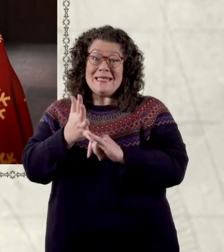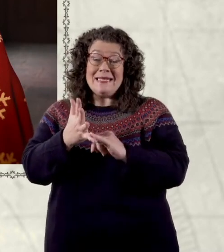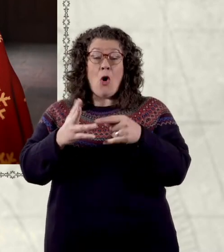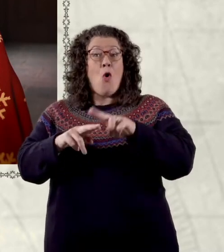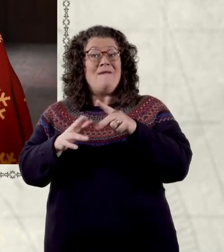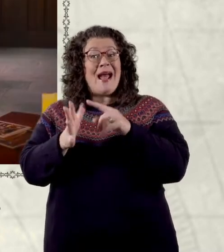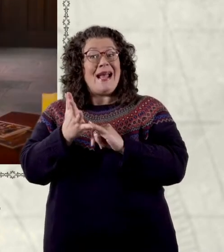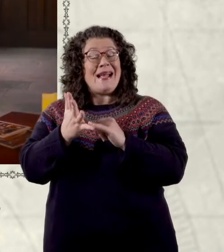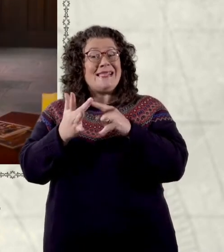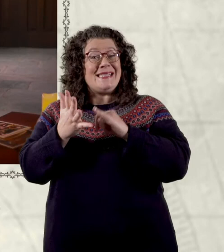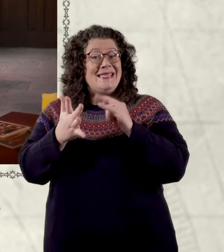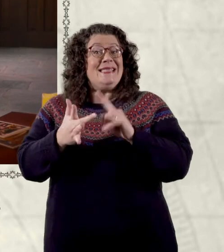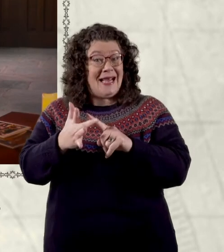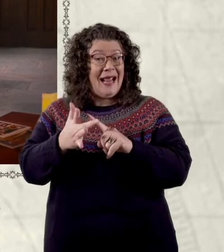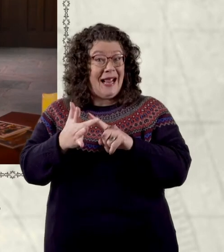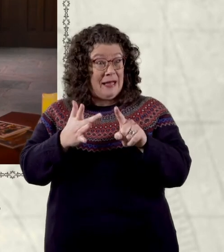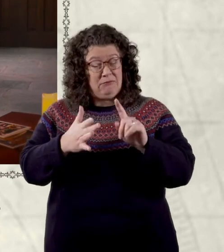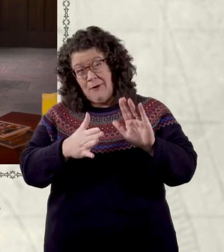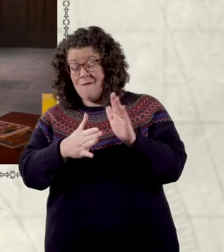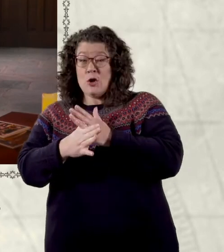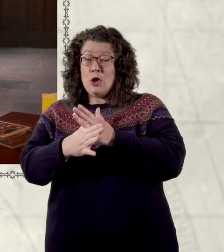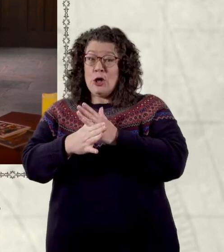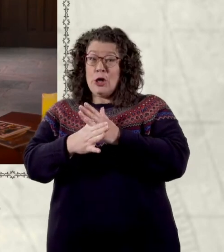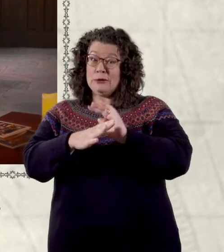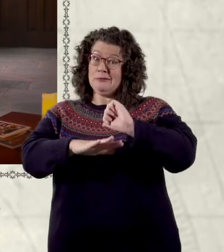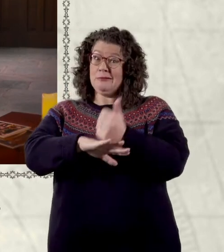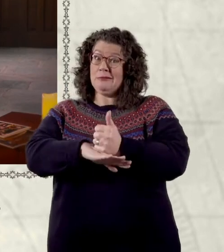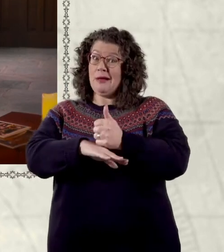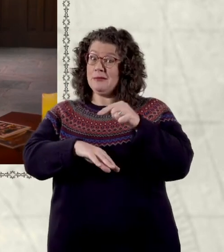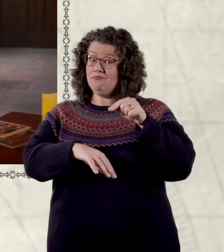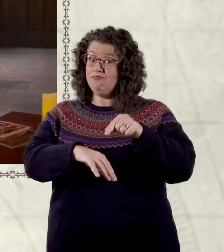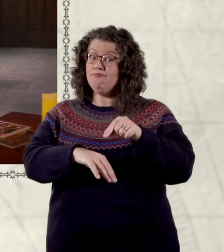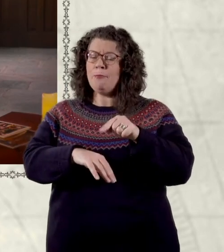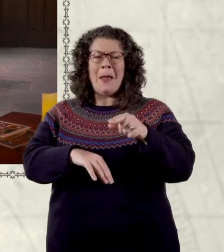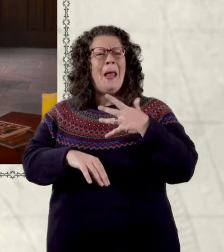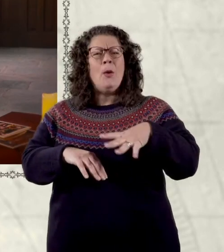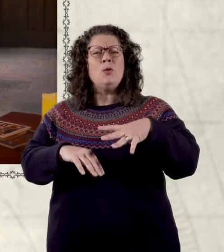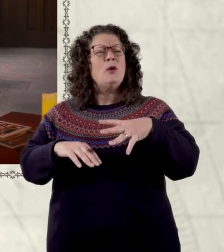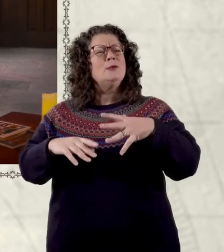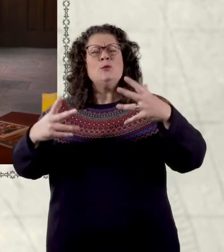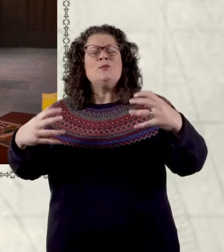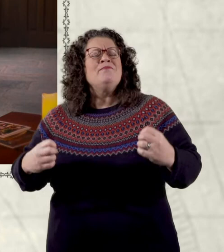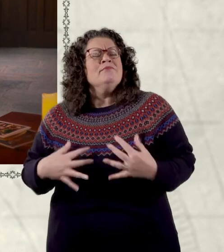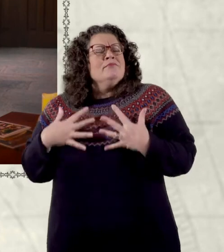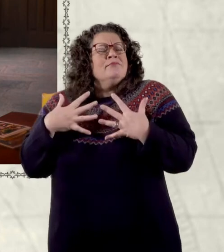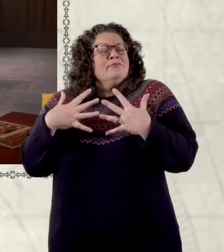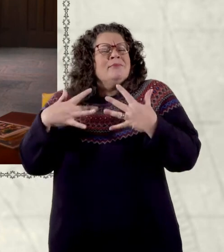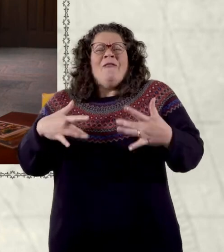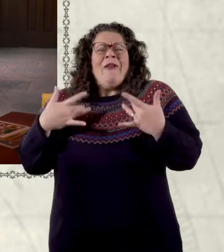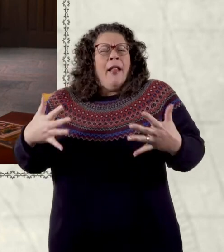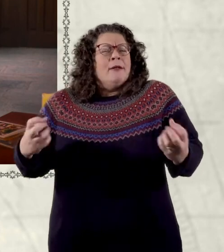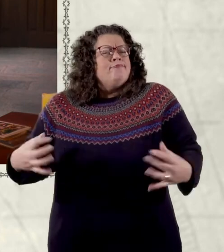gwreiddiol, oedd e moyn teimlo ysbryd y Nadolig, a lledodd y syniad ar draws y byd.